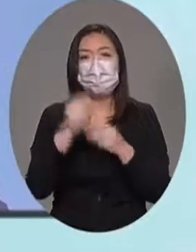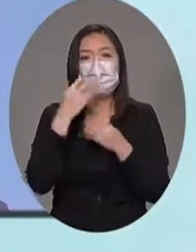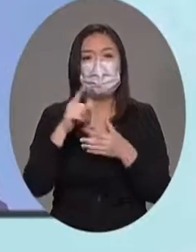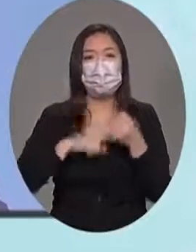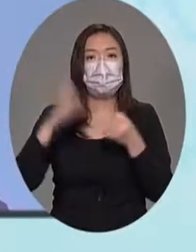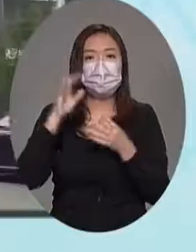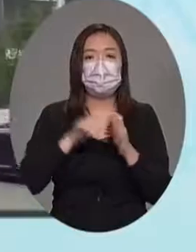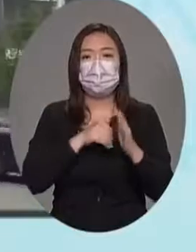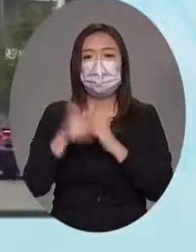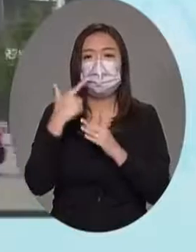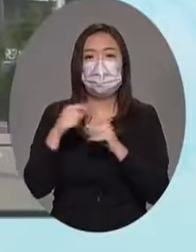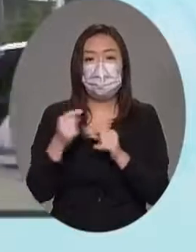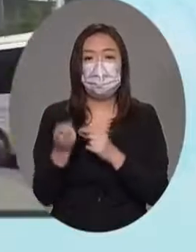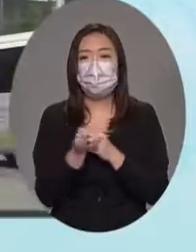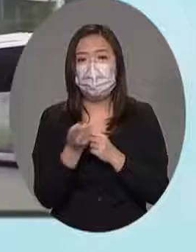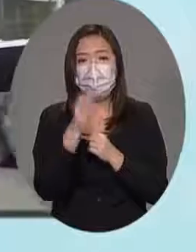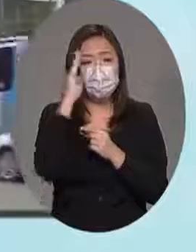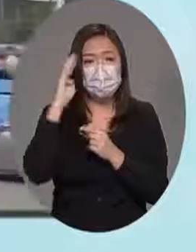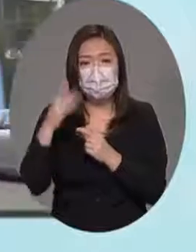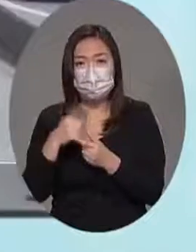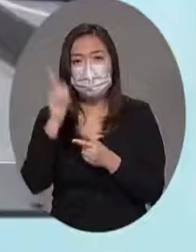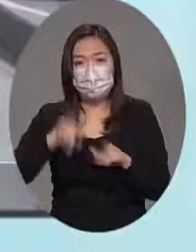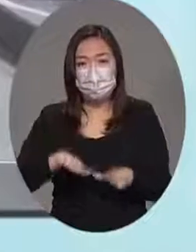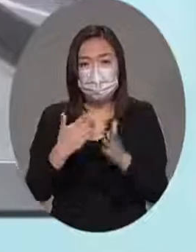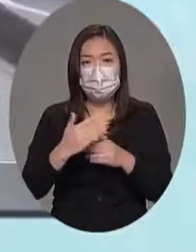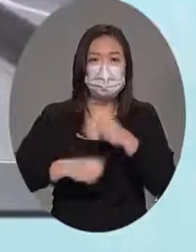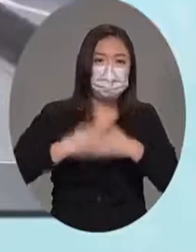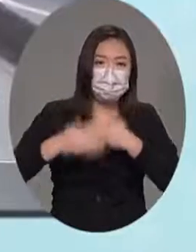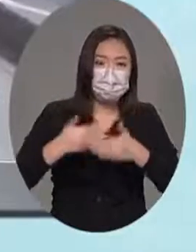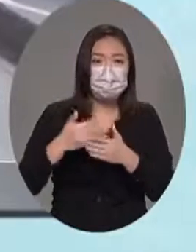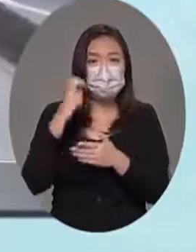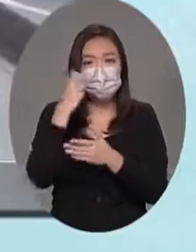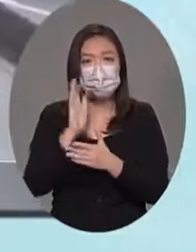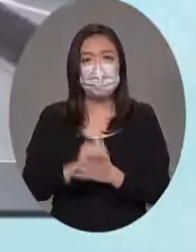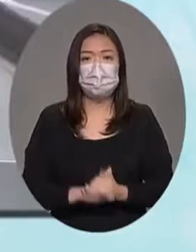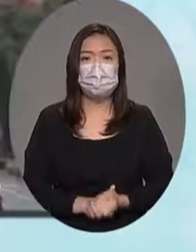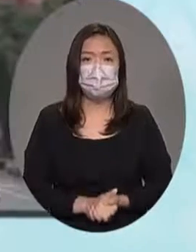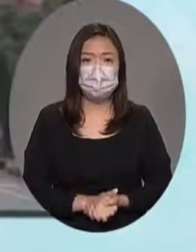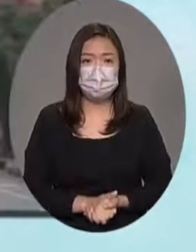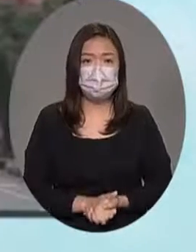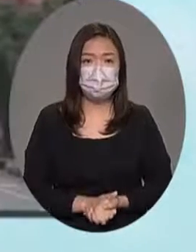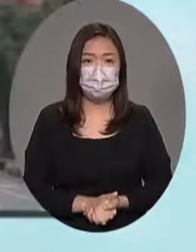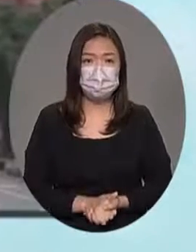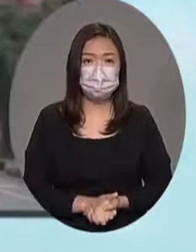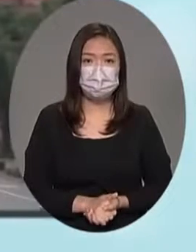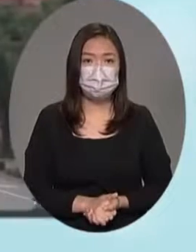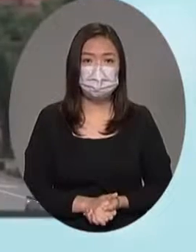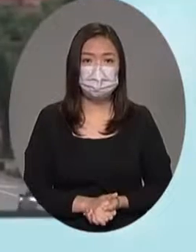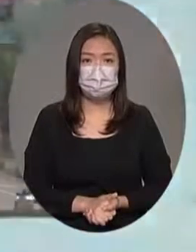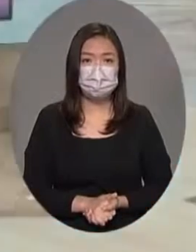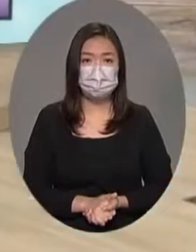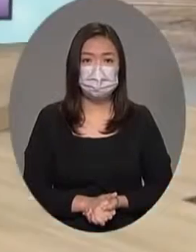同佳入境，雙方警務單位就可以隨即展開行程安排研究。香港電台記者梁嘉琪報